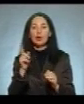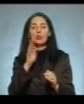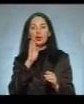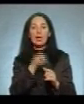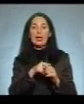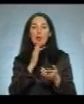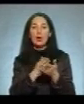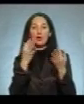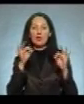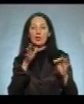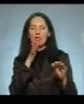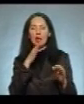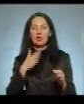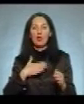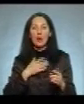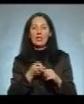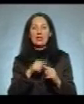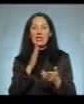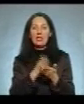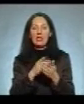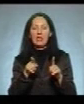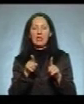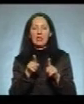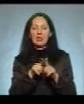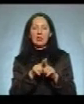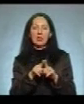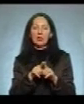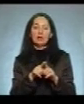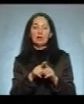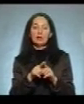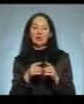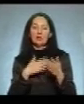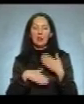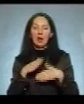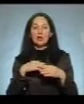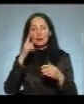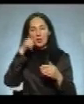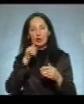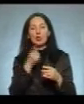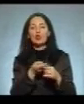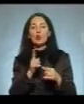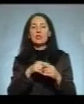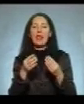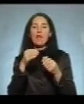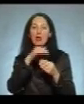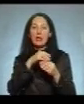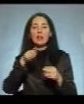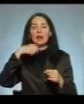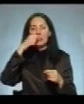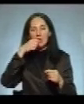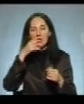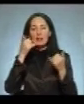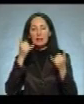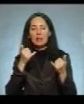в мене це є якби така віддушинка, знаючи про те, що той вареник з'їсть